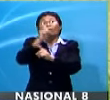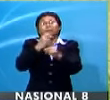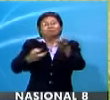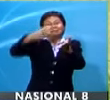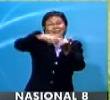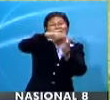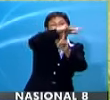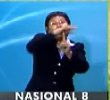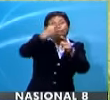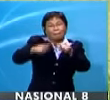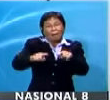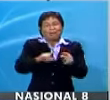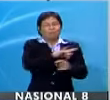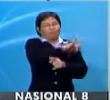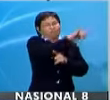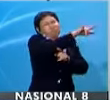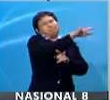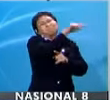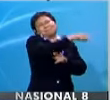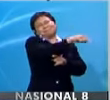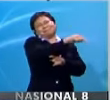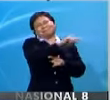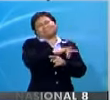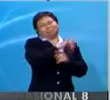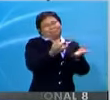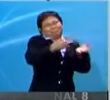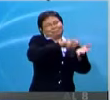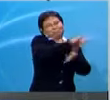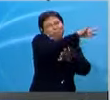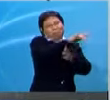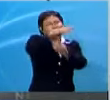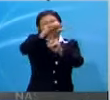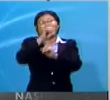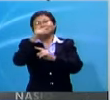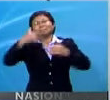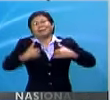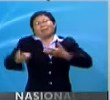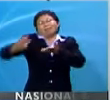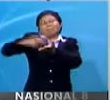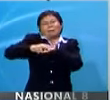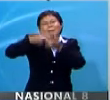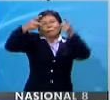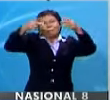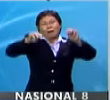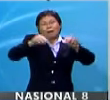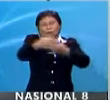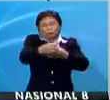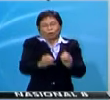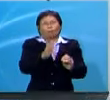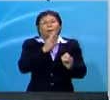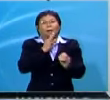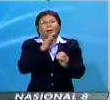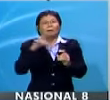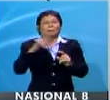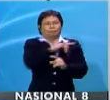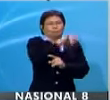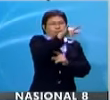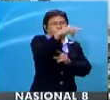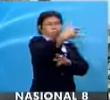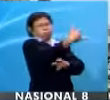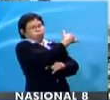sebaliknya beliau menaiki pesawat untuk ke gilgit kenyataan awal pejabat Perdana Menteri menyebut pesawat beliau berpatah balik ke